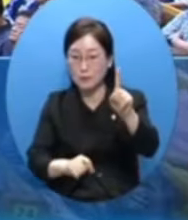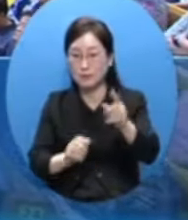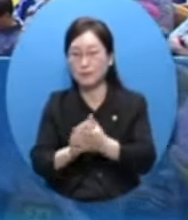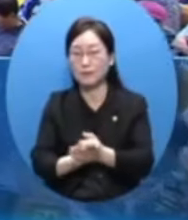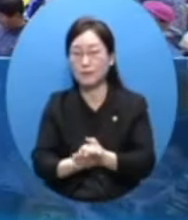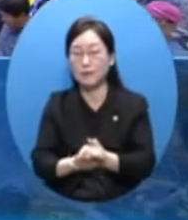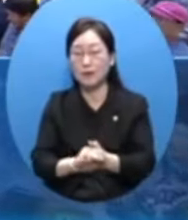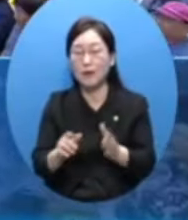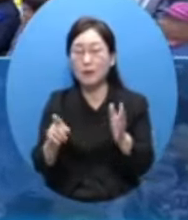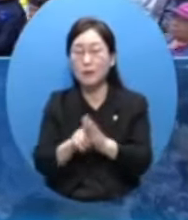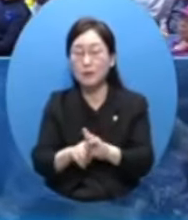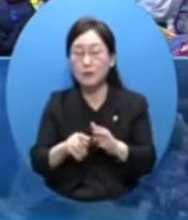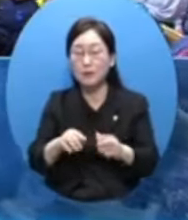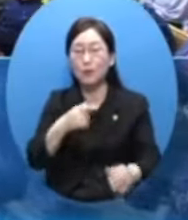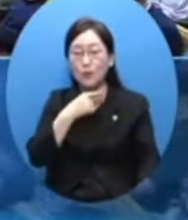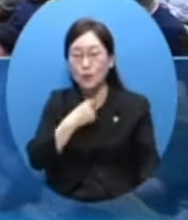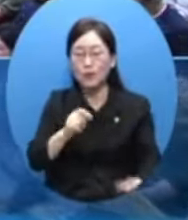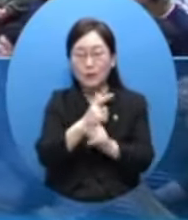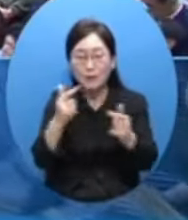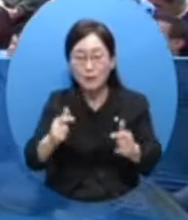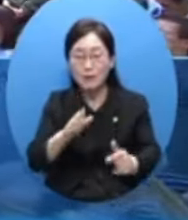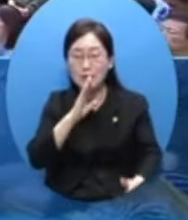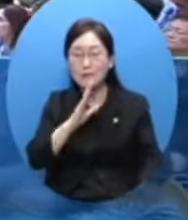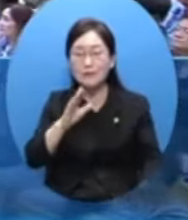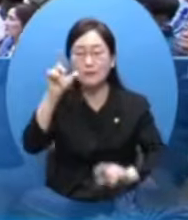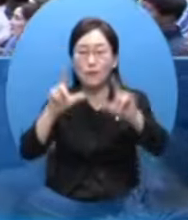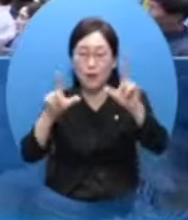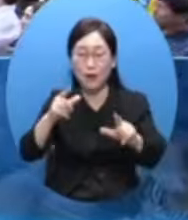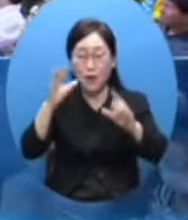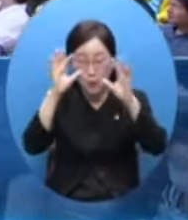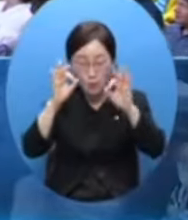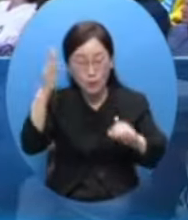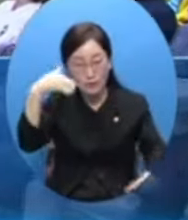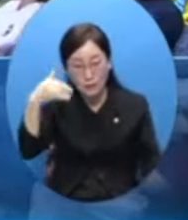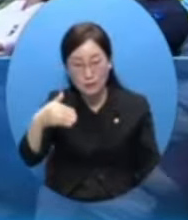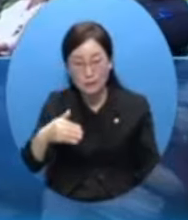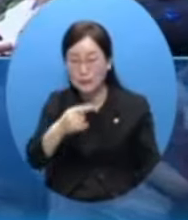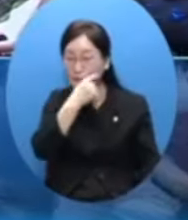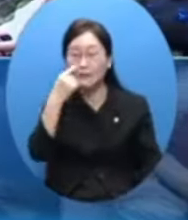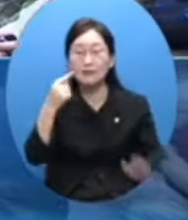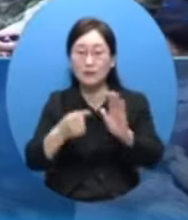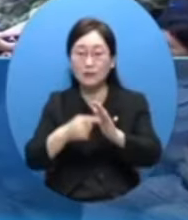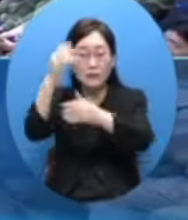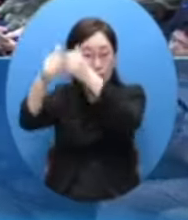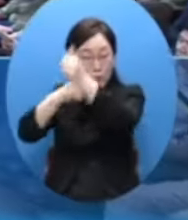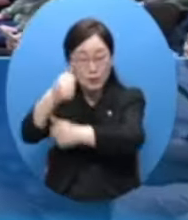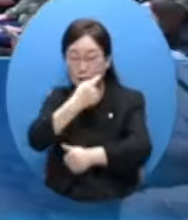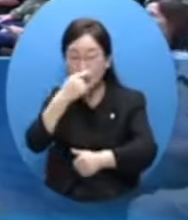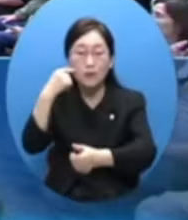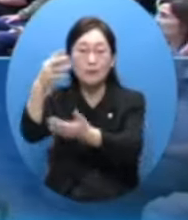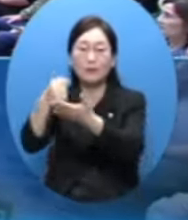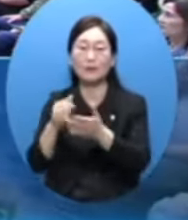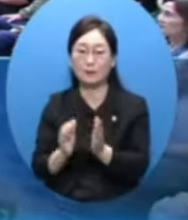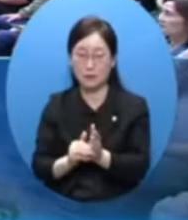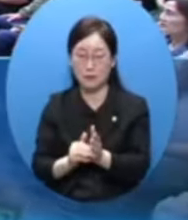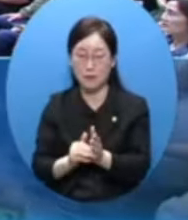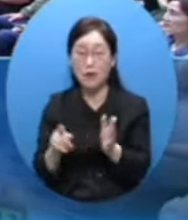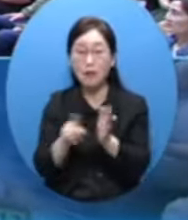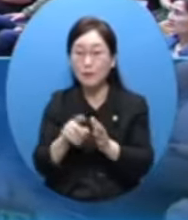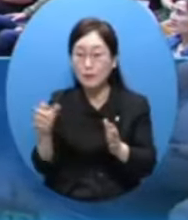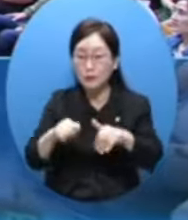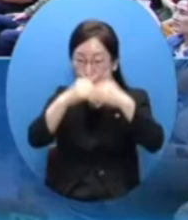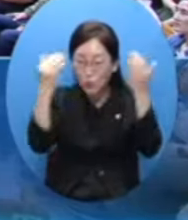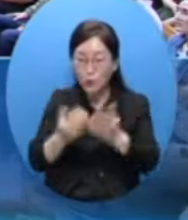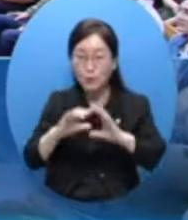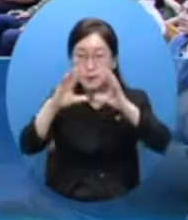믿음은 바른 것들의 실상이요 보이지 않는 것들의 증거니 선진들이로서 증거를 얻었느니라. 믿음으로 모든 세계가